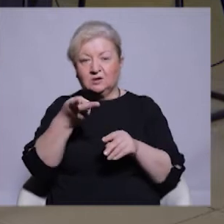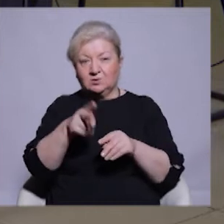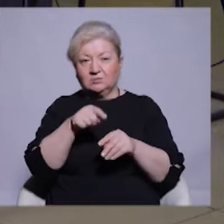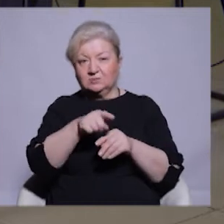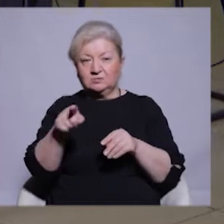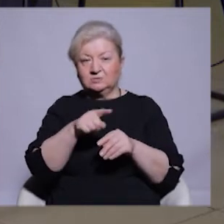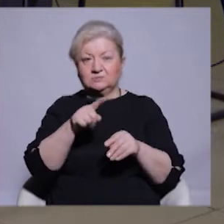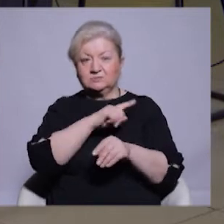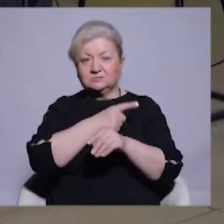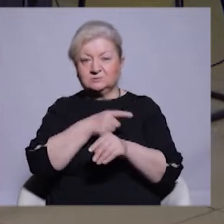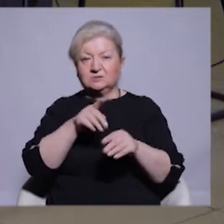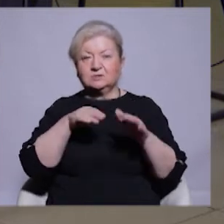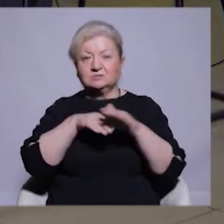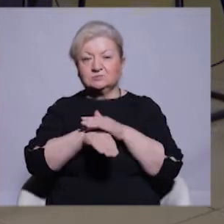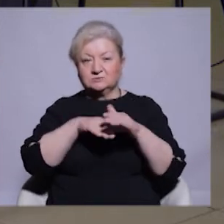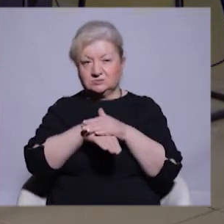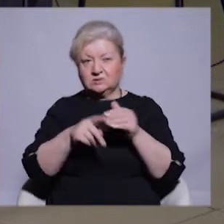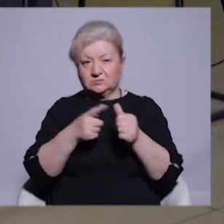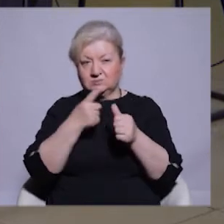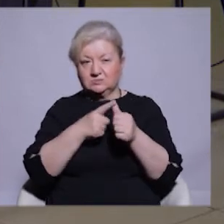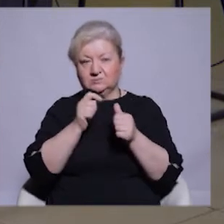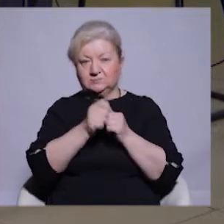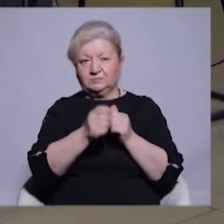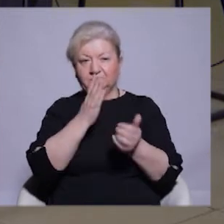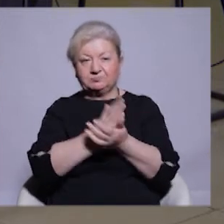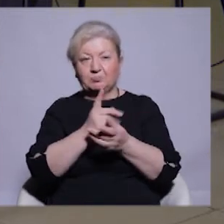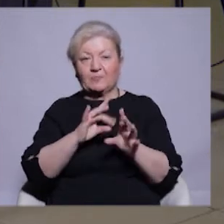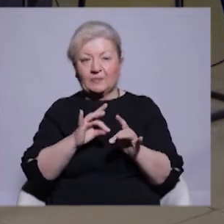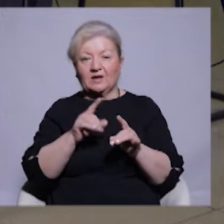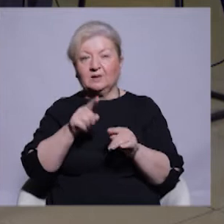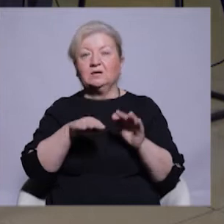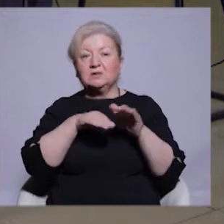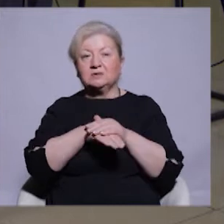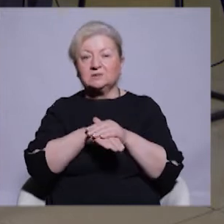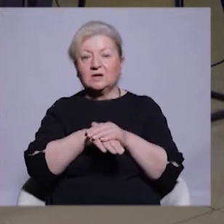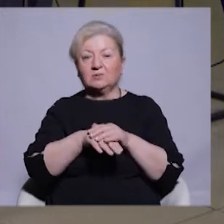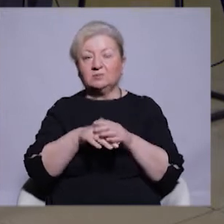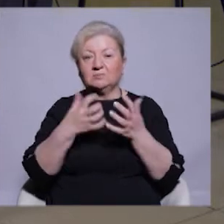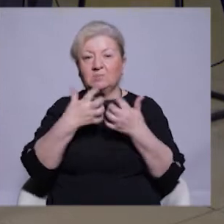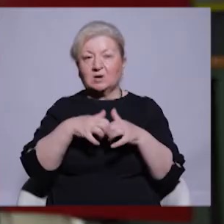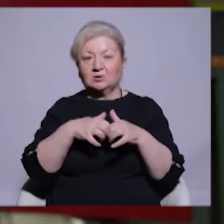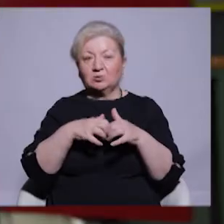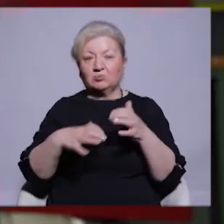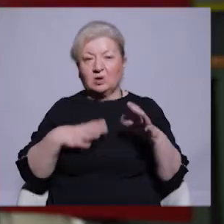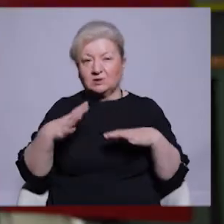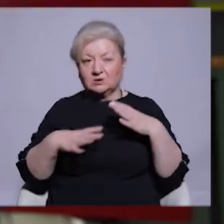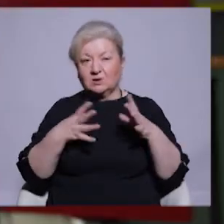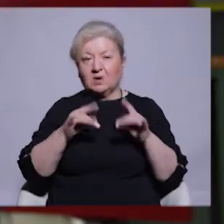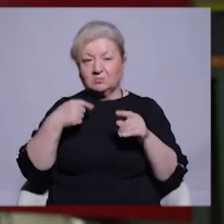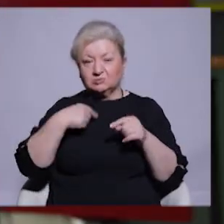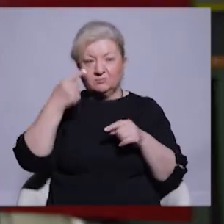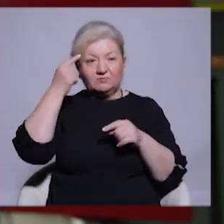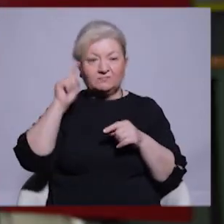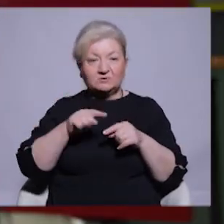ძალას შემნახველ ძალებსაც უწოდებენ, რადგან ისინი ინახავენ მექანიკურ ენერგიას. მაგრამ ჩვენ ვიცით,